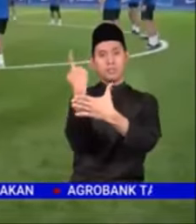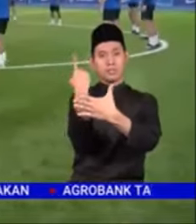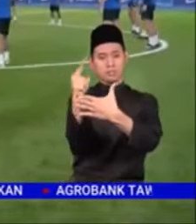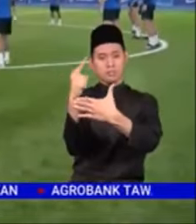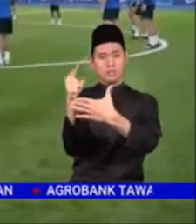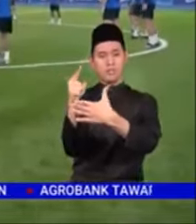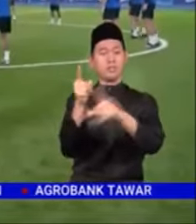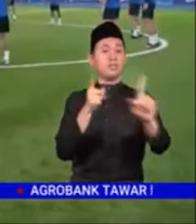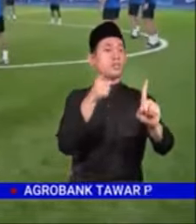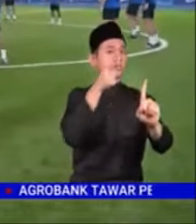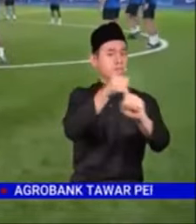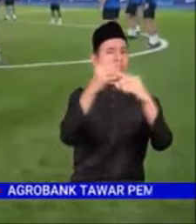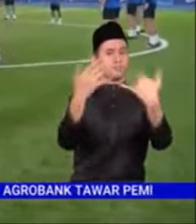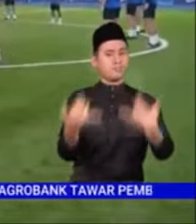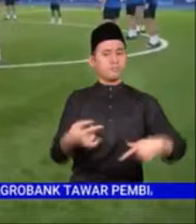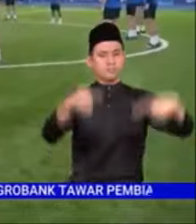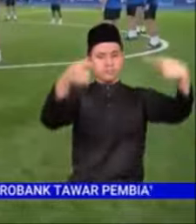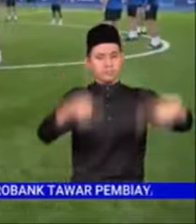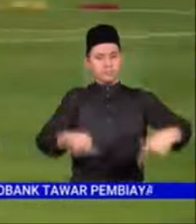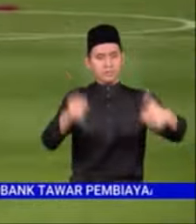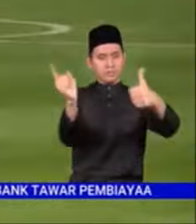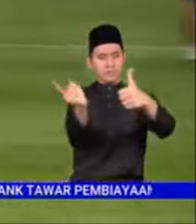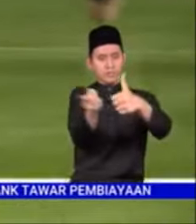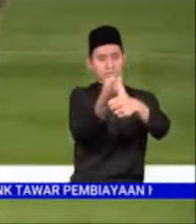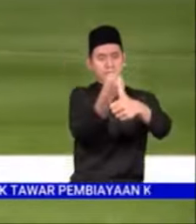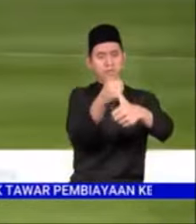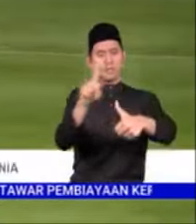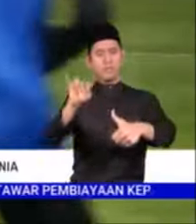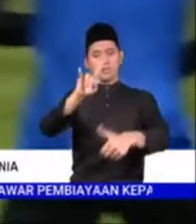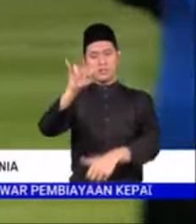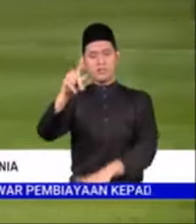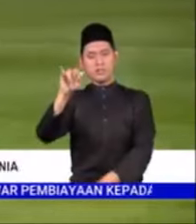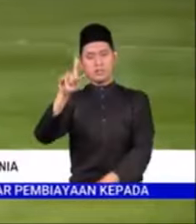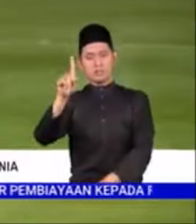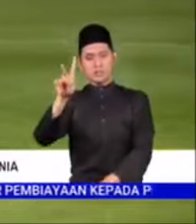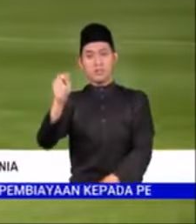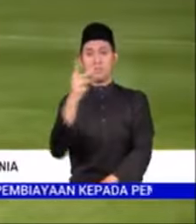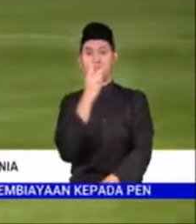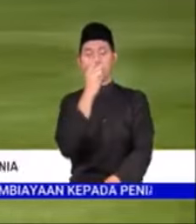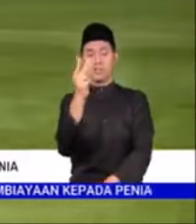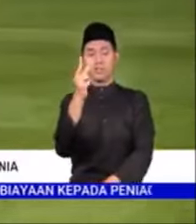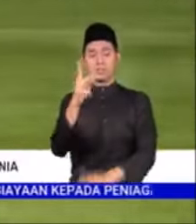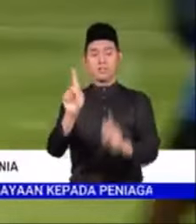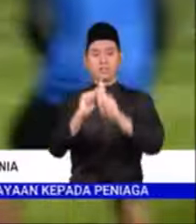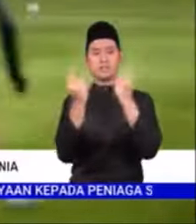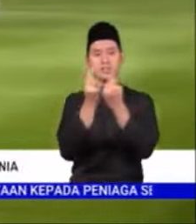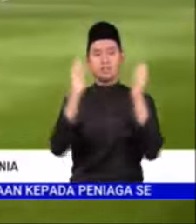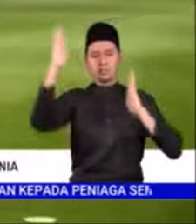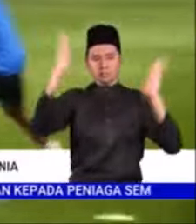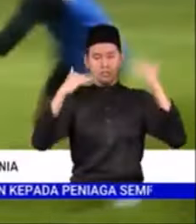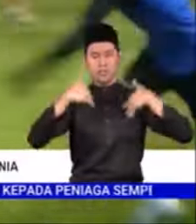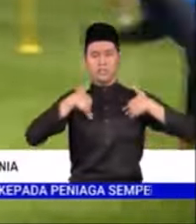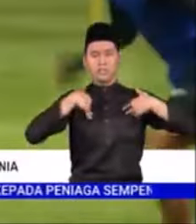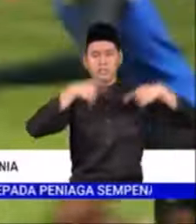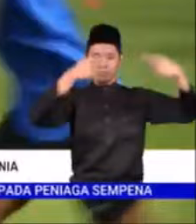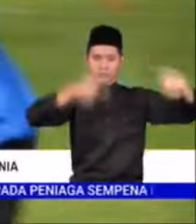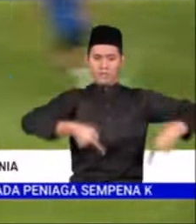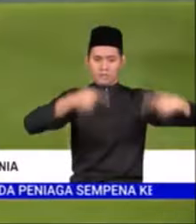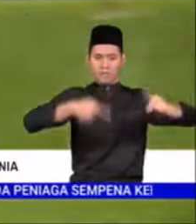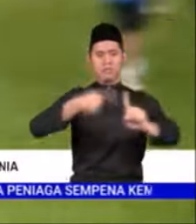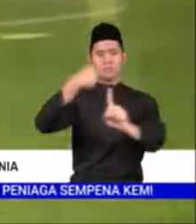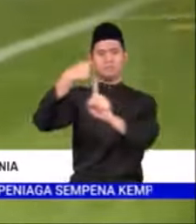Jelas Pan Gon fokusnya pada aksi pertama dengan Turkmenistan malam ini adalah melihat Harimau Malaya menampilkan permainan yang positif, berkualiti